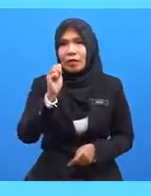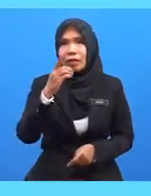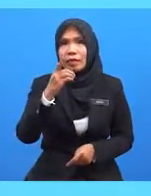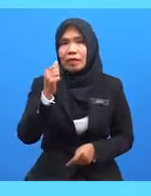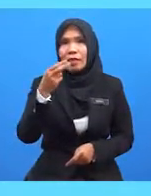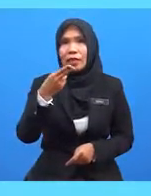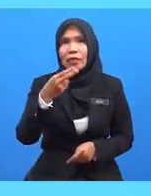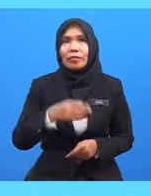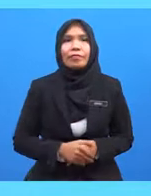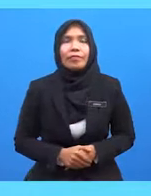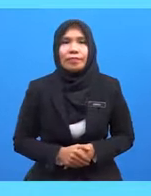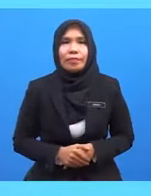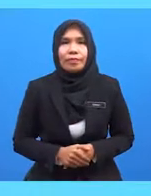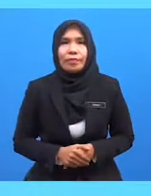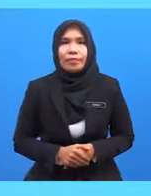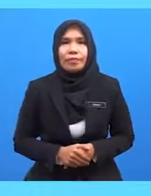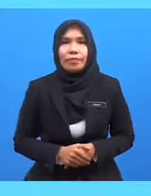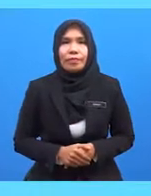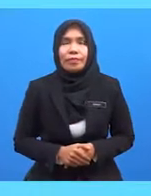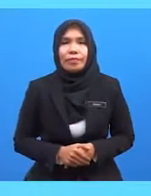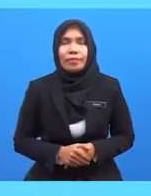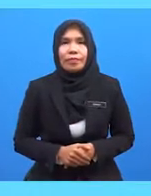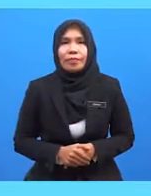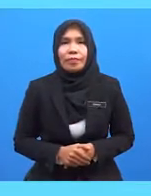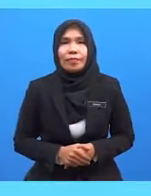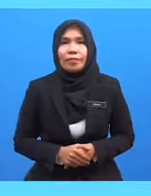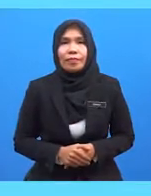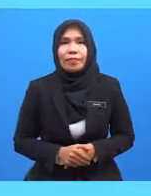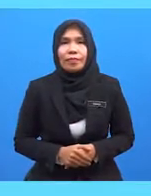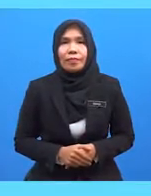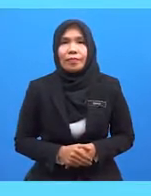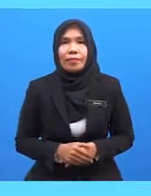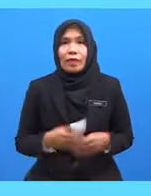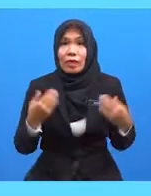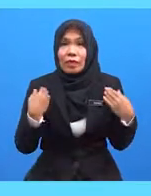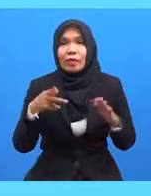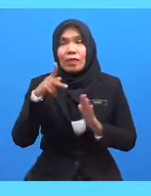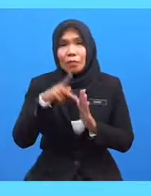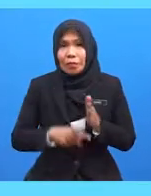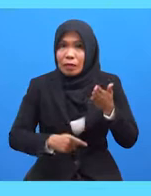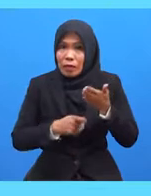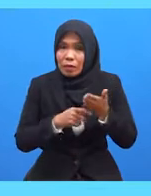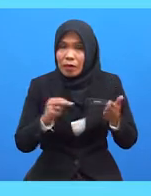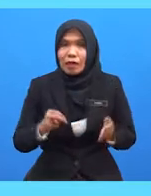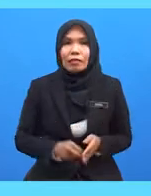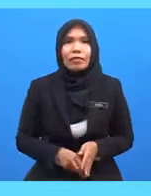di samping menambahkan kosa katanya, terutama daripada bahasa